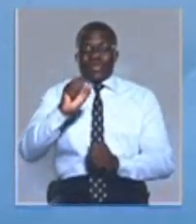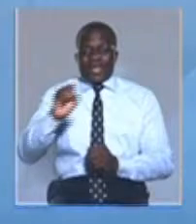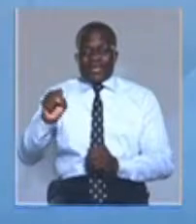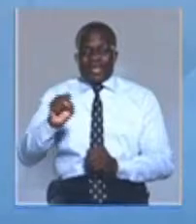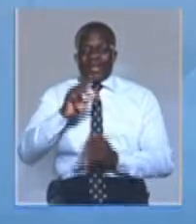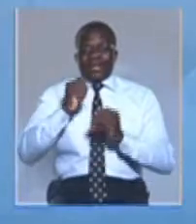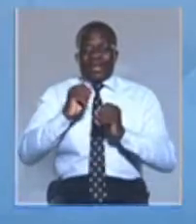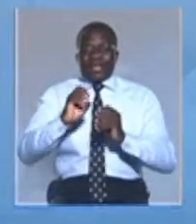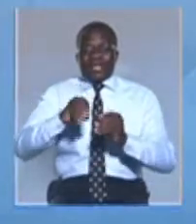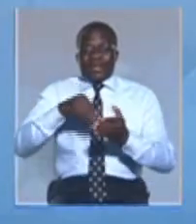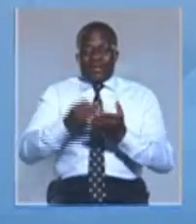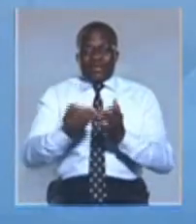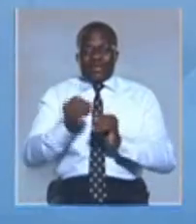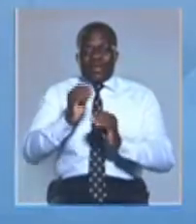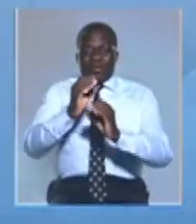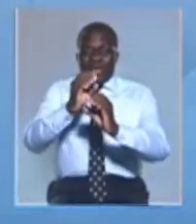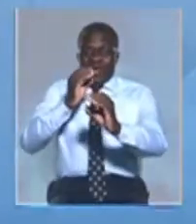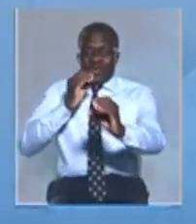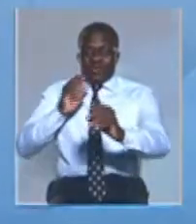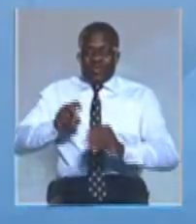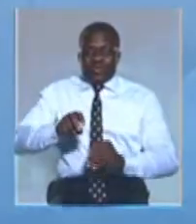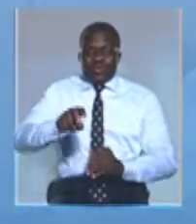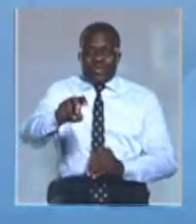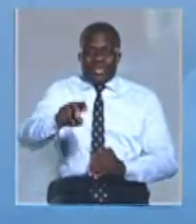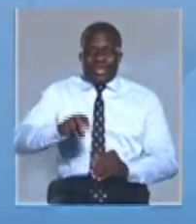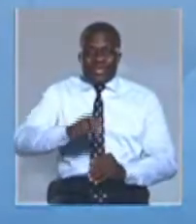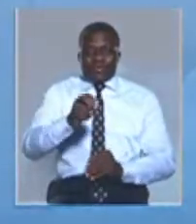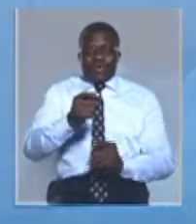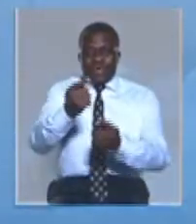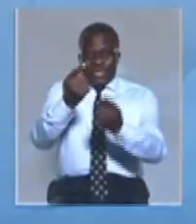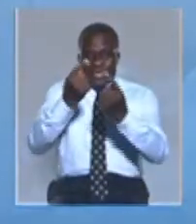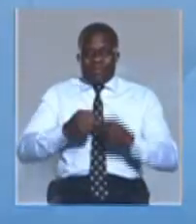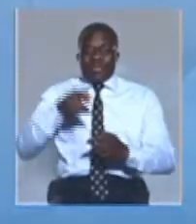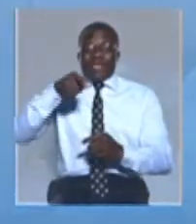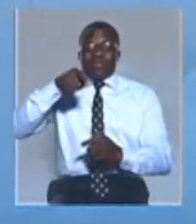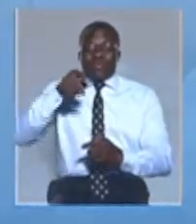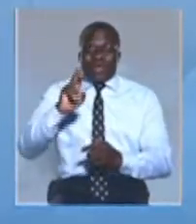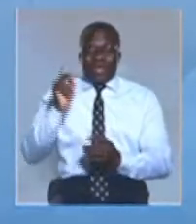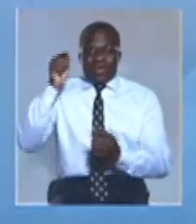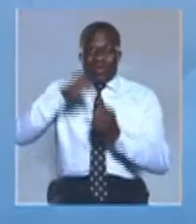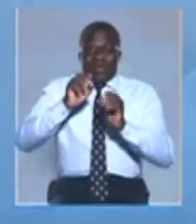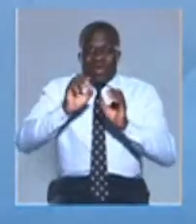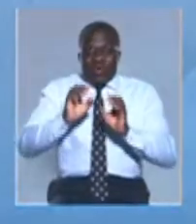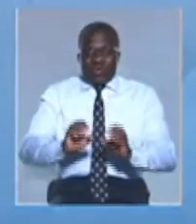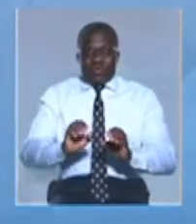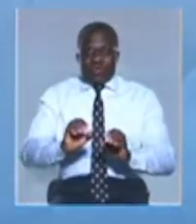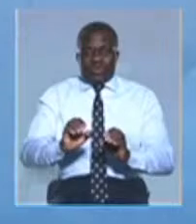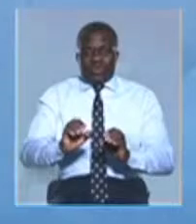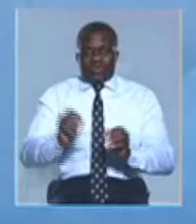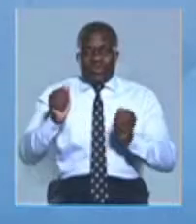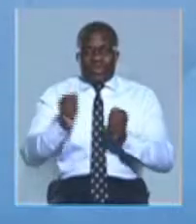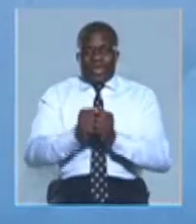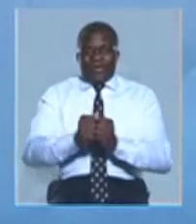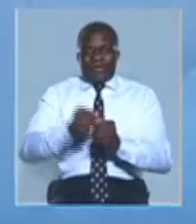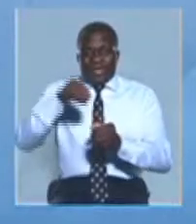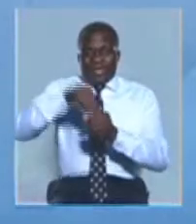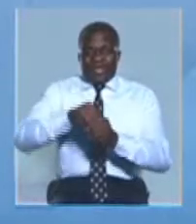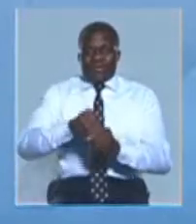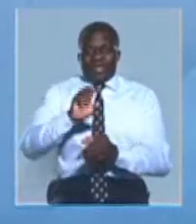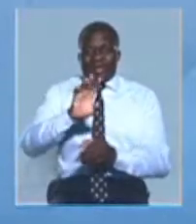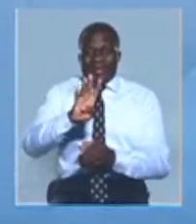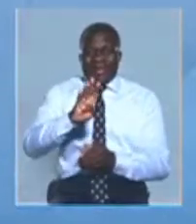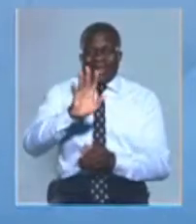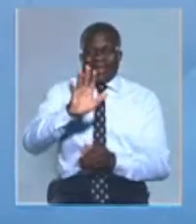été occasionné par un bus de transport en commun en provenance de Parakou vers Cotonou, avec à son bord